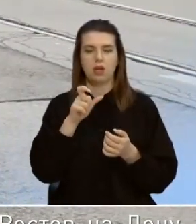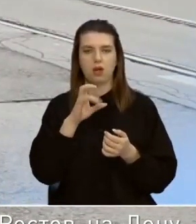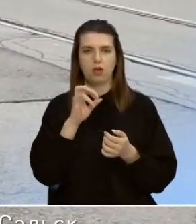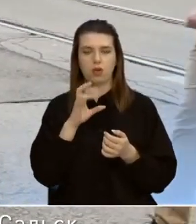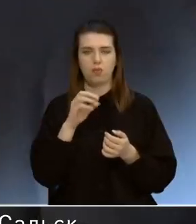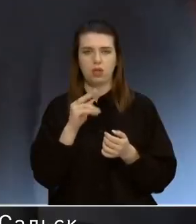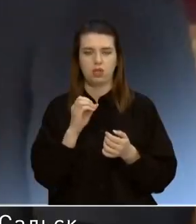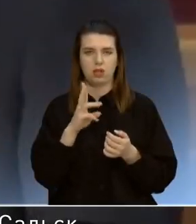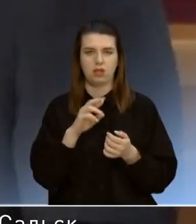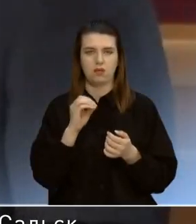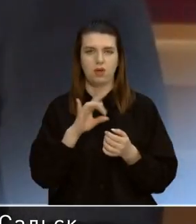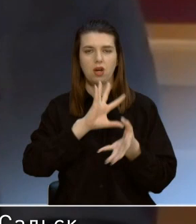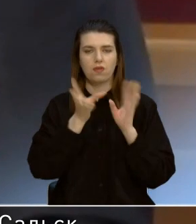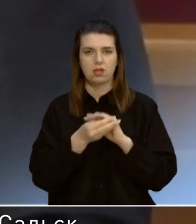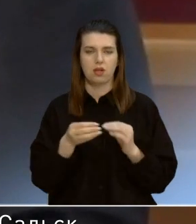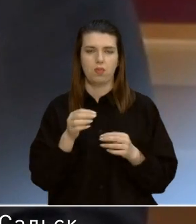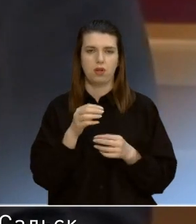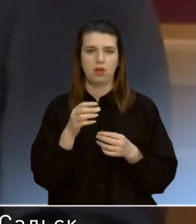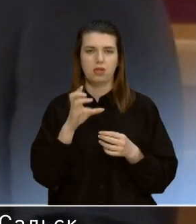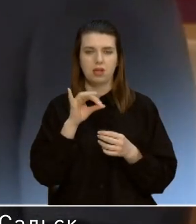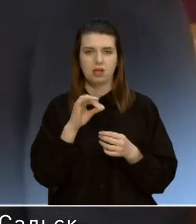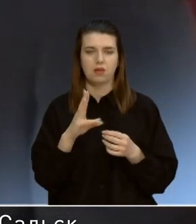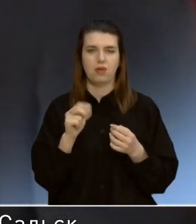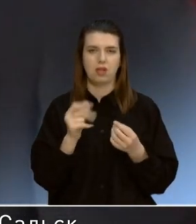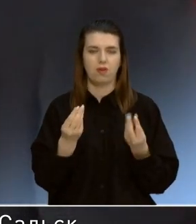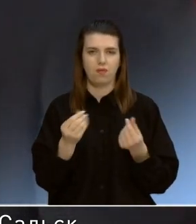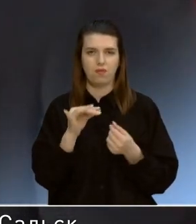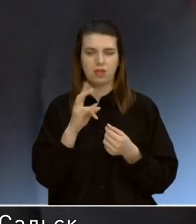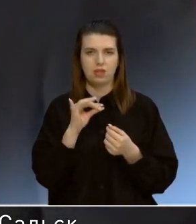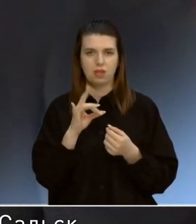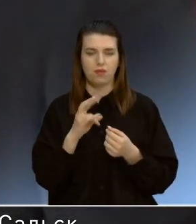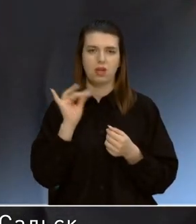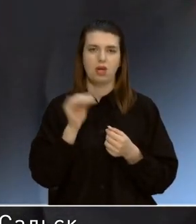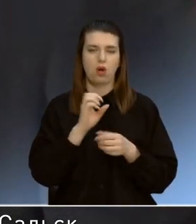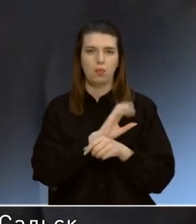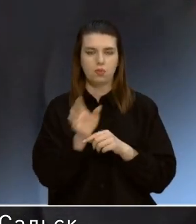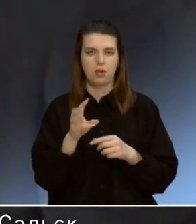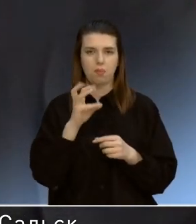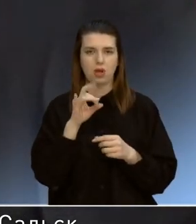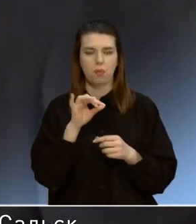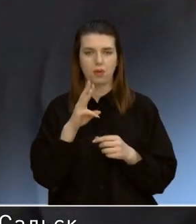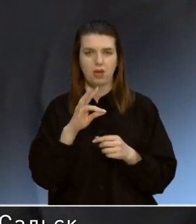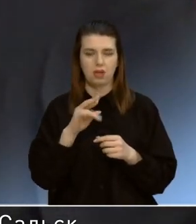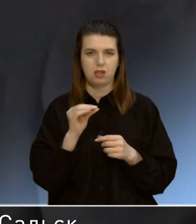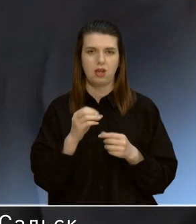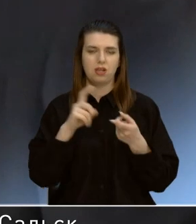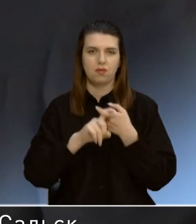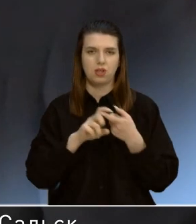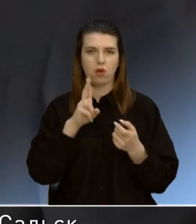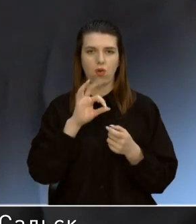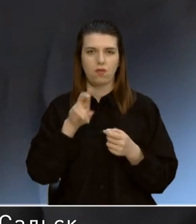сфер. В целом, с учетом федеральных средств на финансирование, на финансовое обеспечение мероприятий,